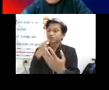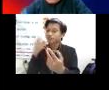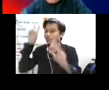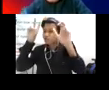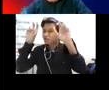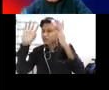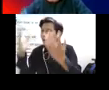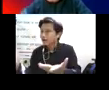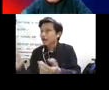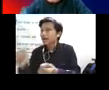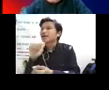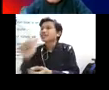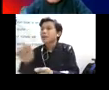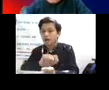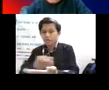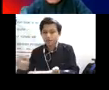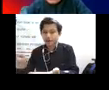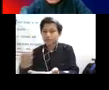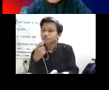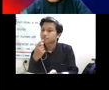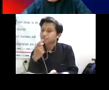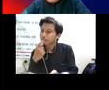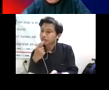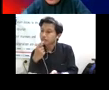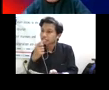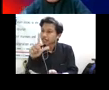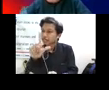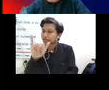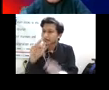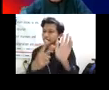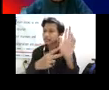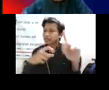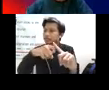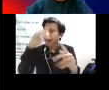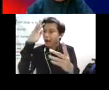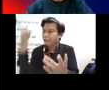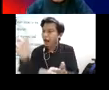jurnalnya bahkan urlnya juga sudah masuk